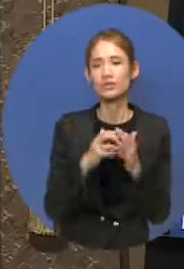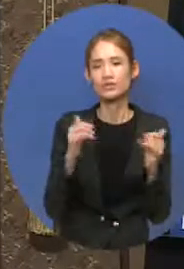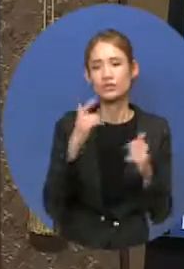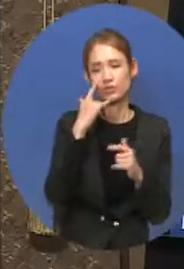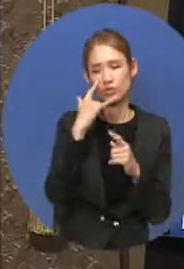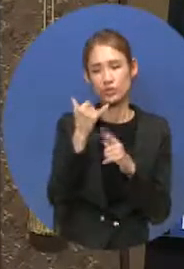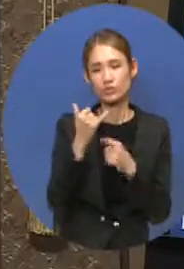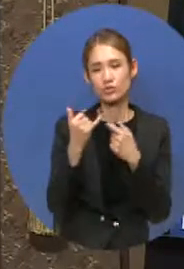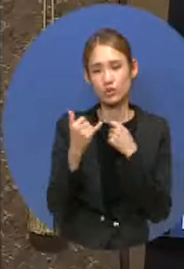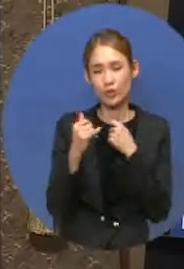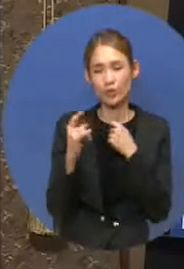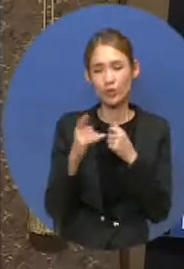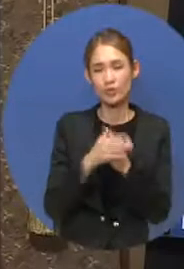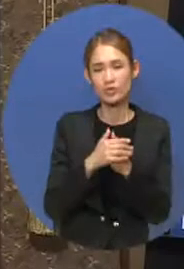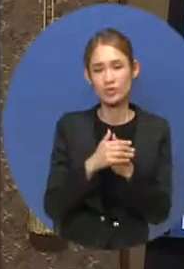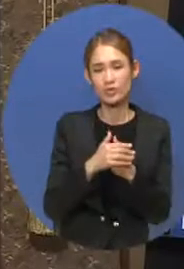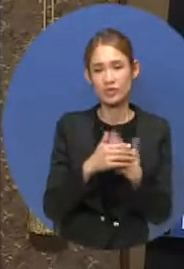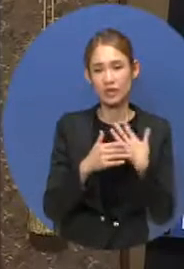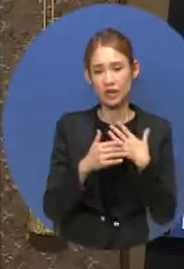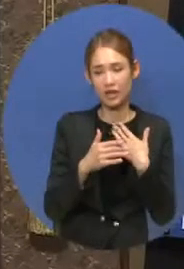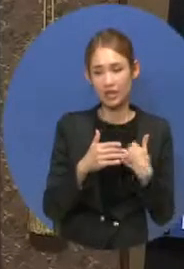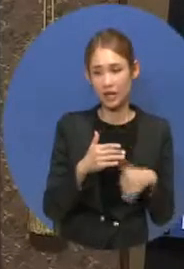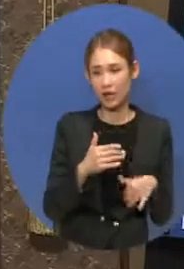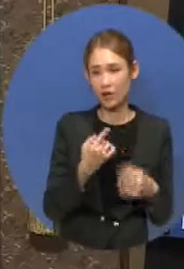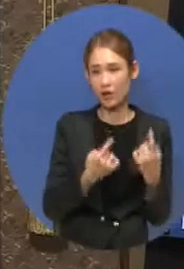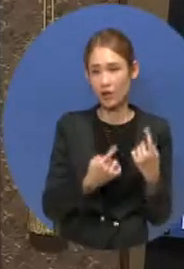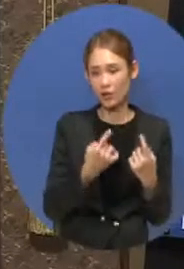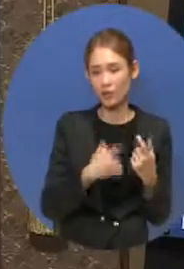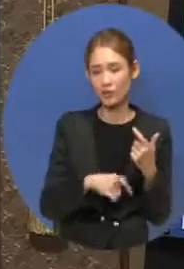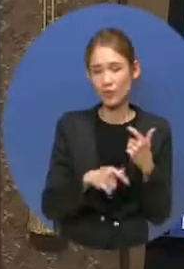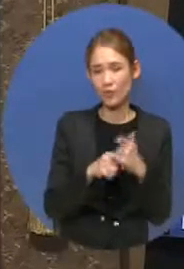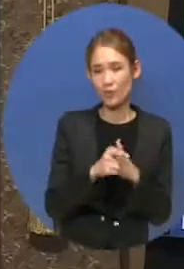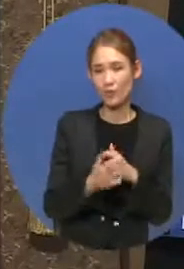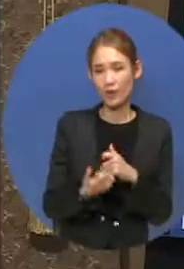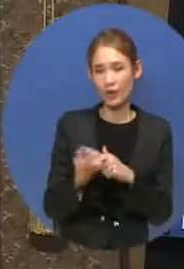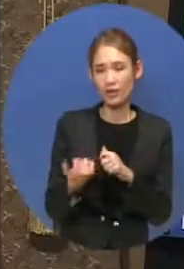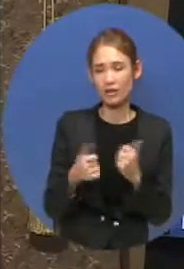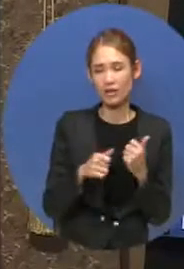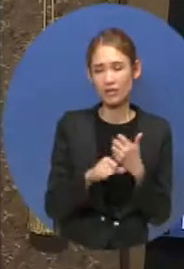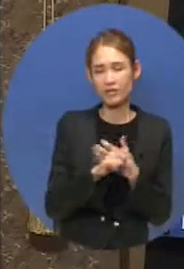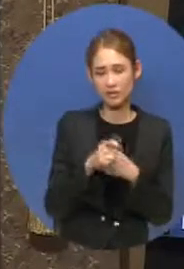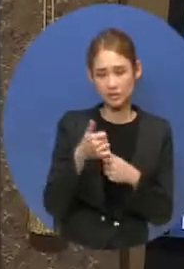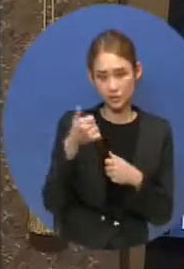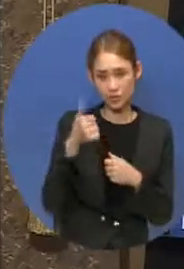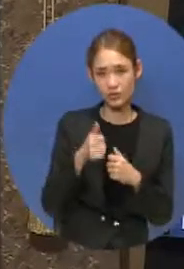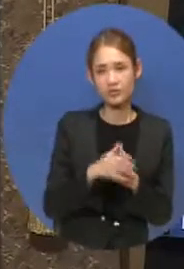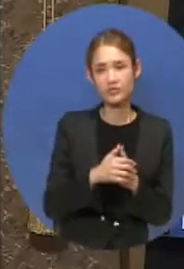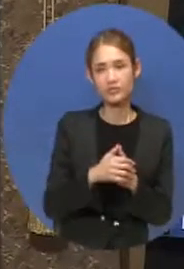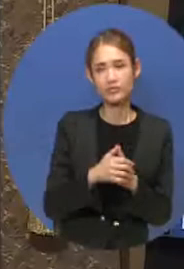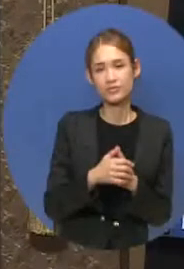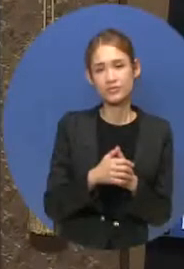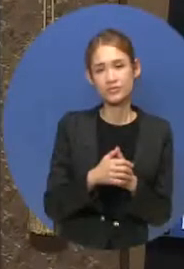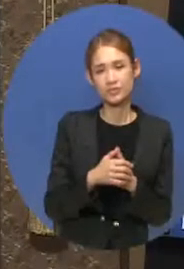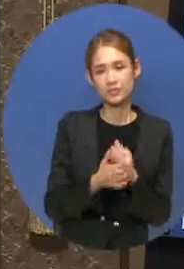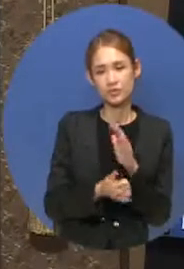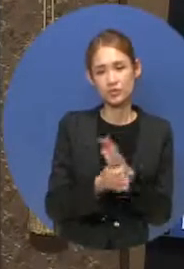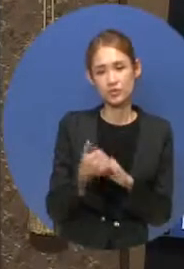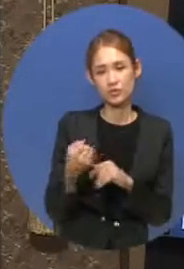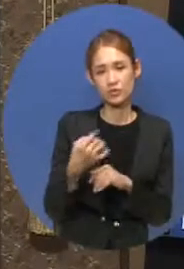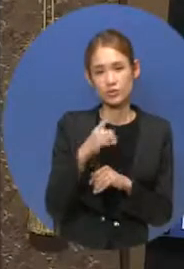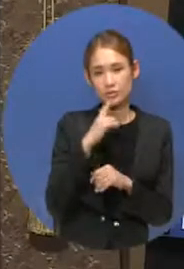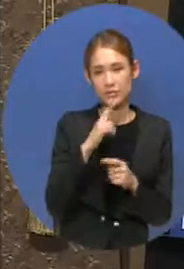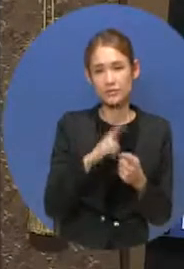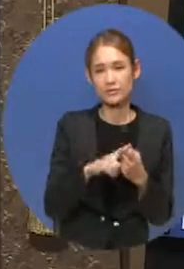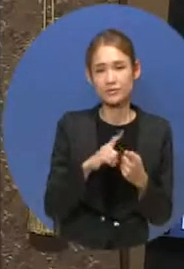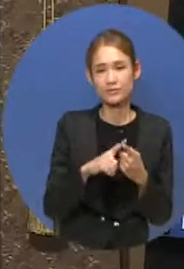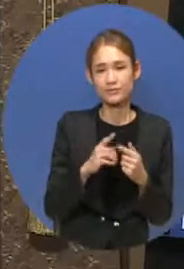부모님들의 소원이 나보다 하루 우리 자녀가 일찍 세상을 떠났으면 좋겠다라는 네. 소망을 말씀하시는